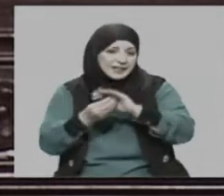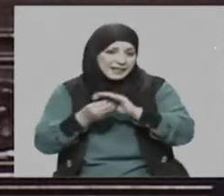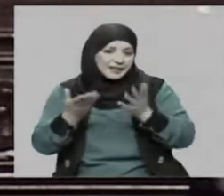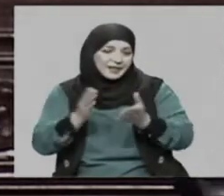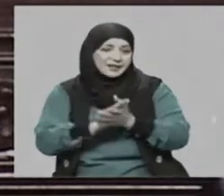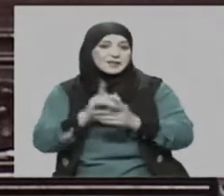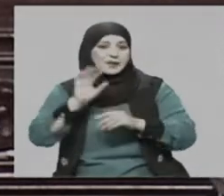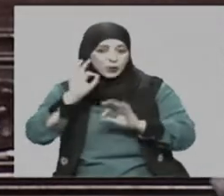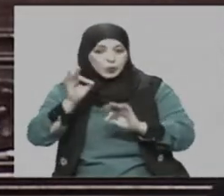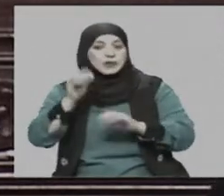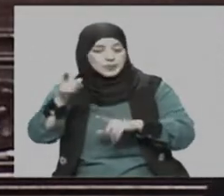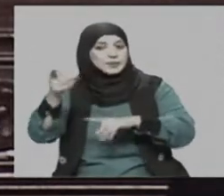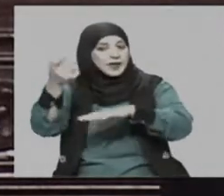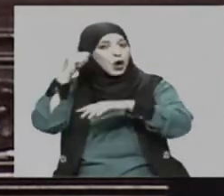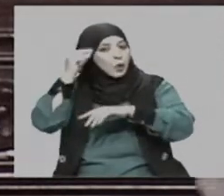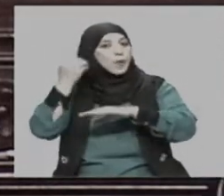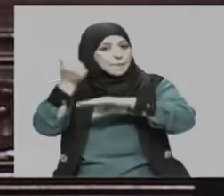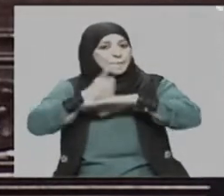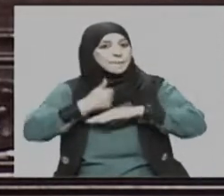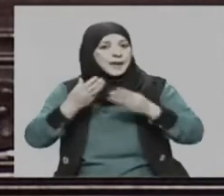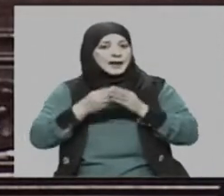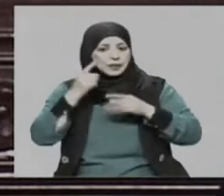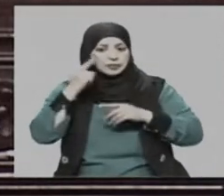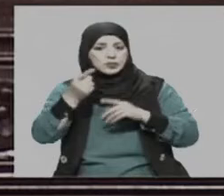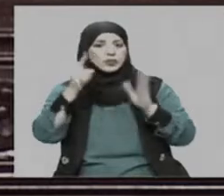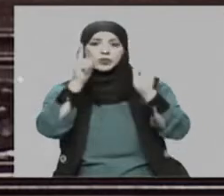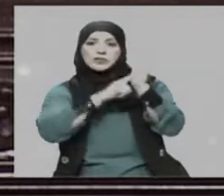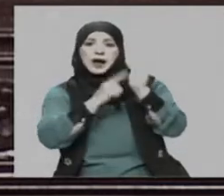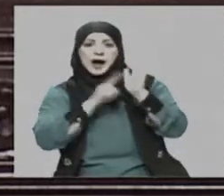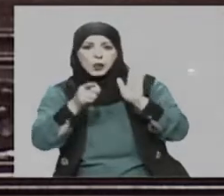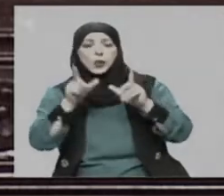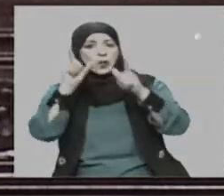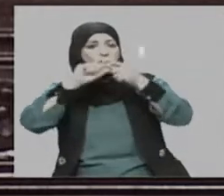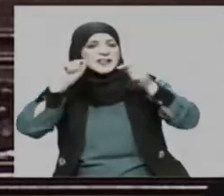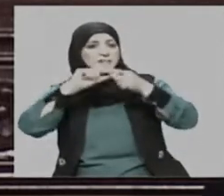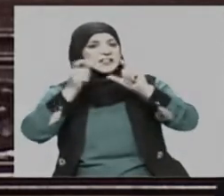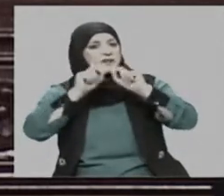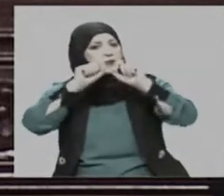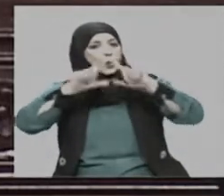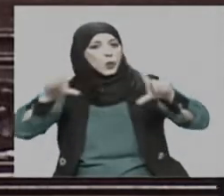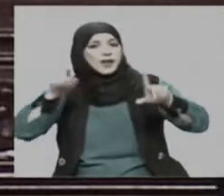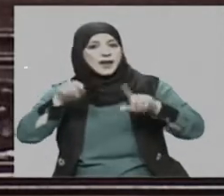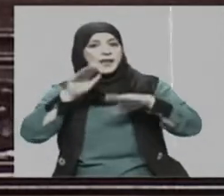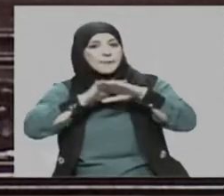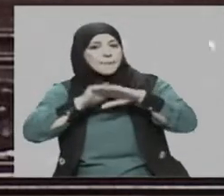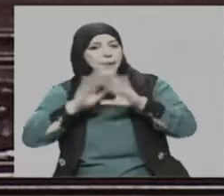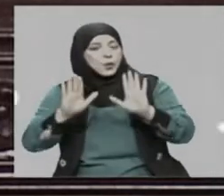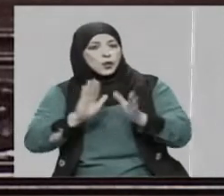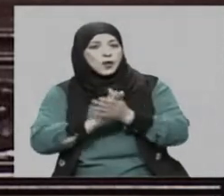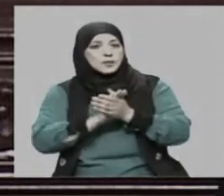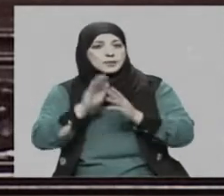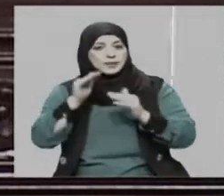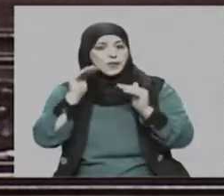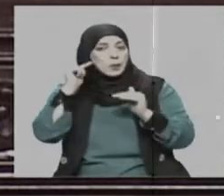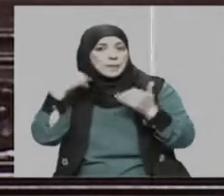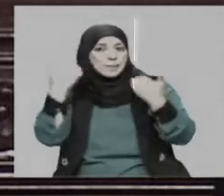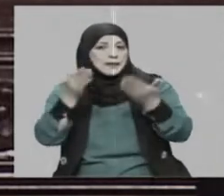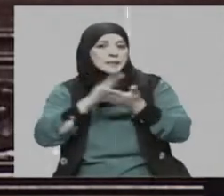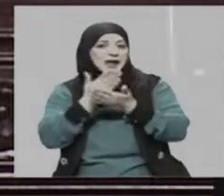سي شوقي الطبيب وبالتفاهم قلنا نمشيو إلى منشور يوضح الحكاية هذه، وحطينا السقف وقتها في